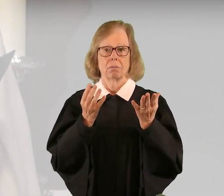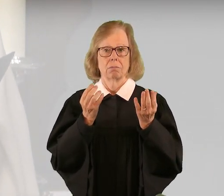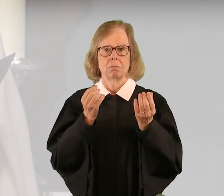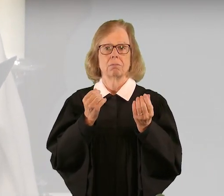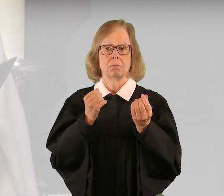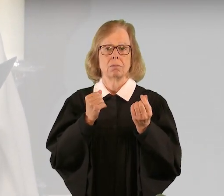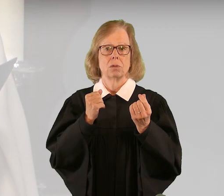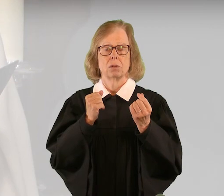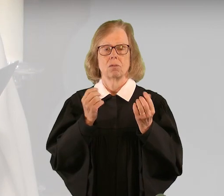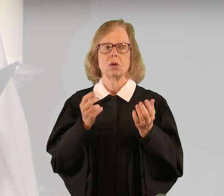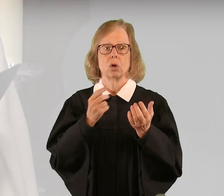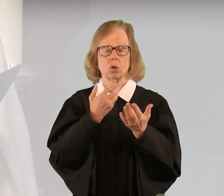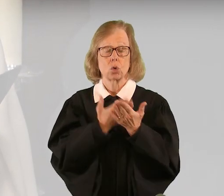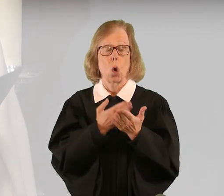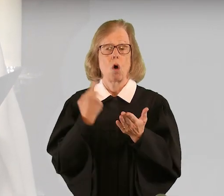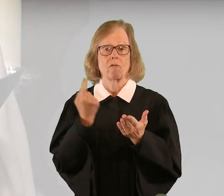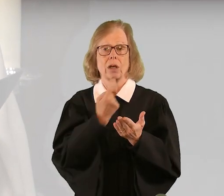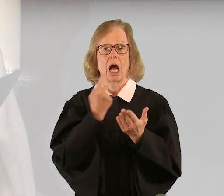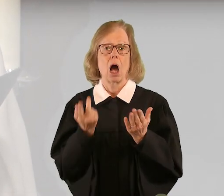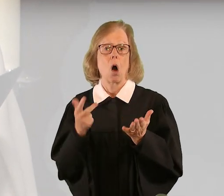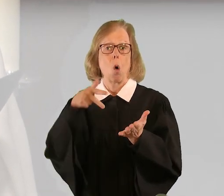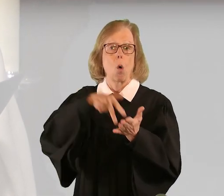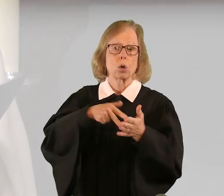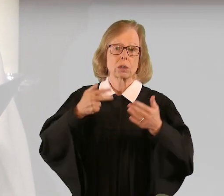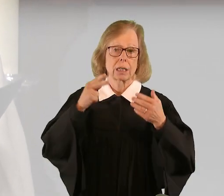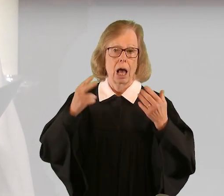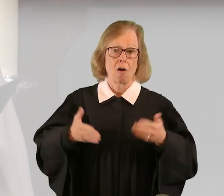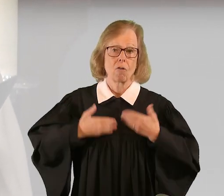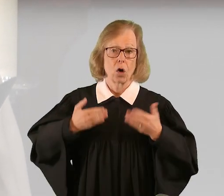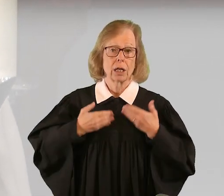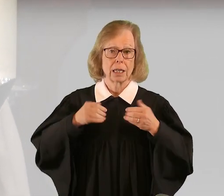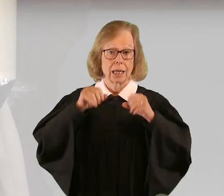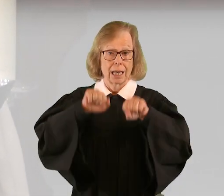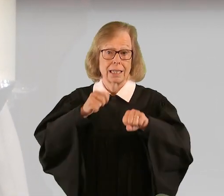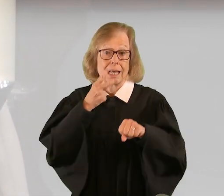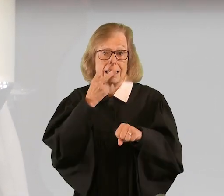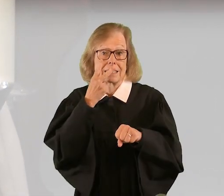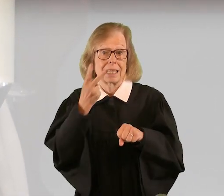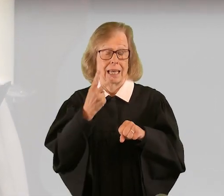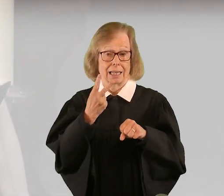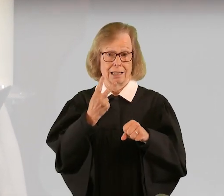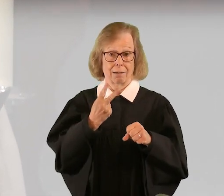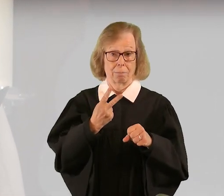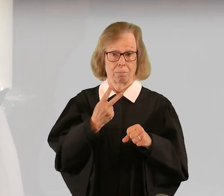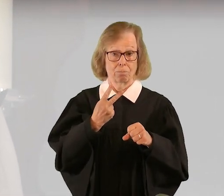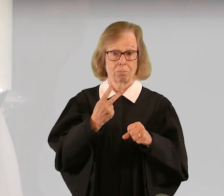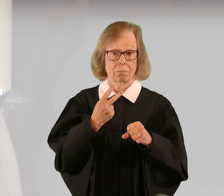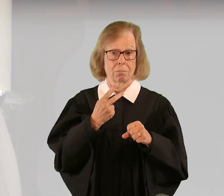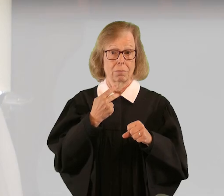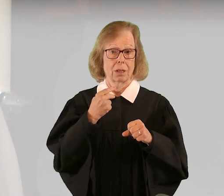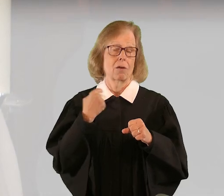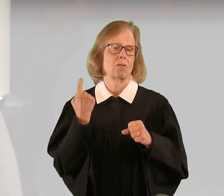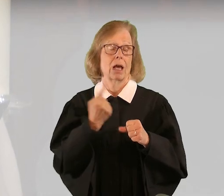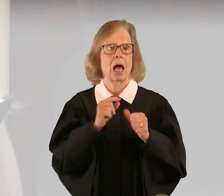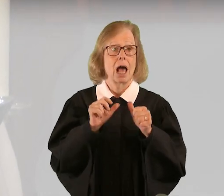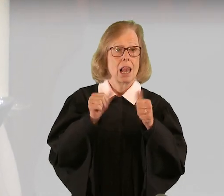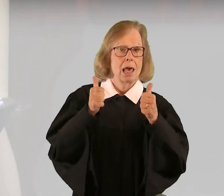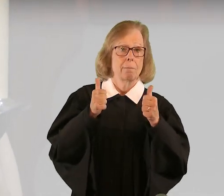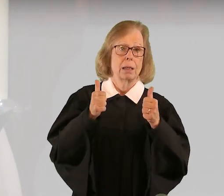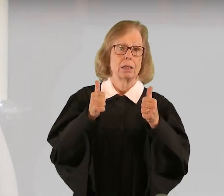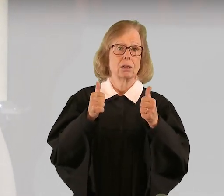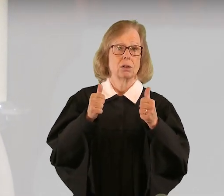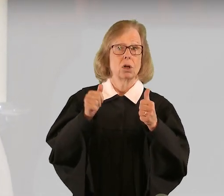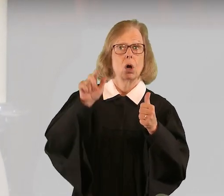wir sie, die österliche Freude und die Hoffnung, dass unser Leben ewig ist. Lasst uns erleben, wie Gott